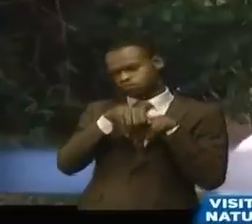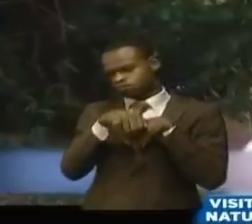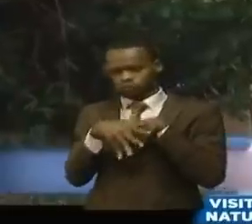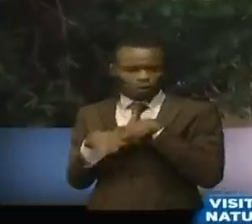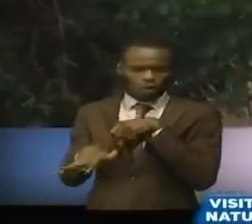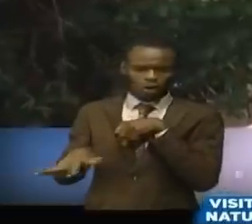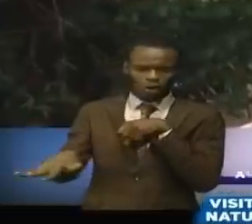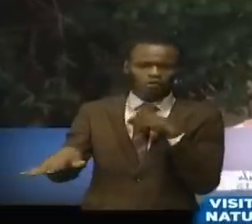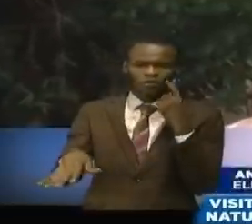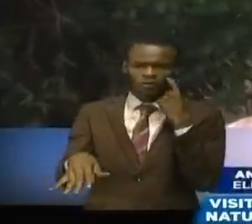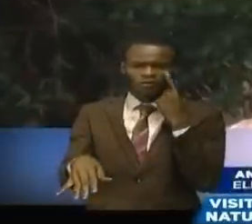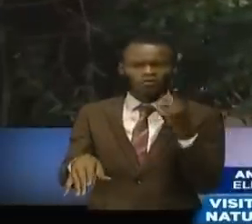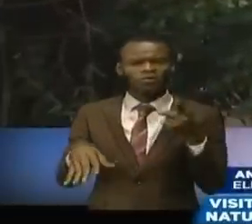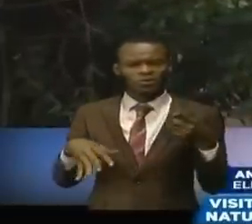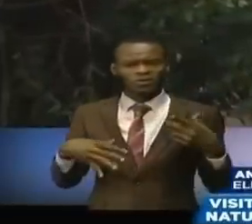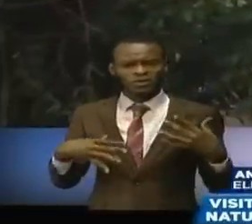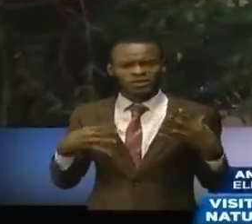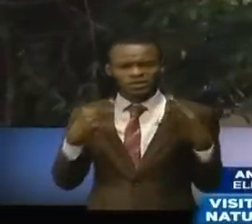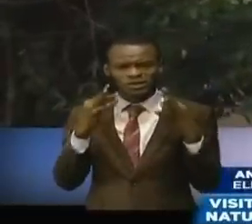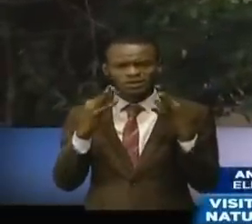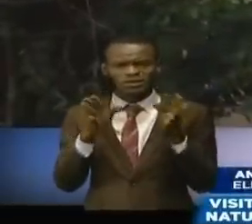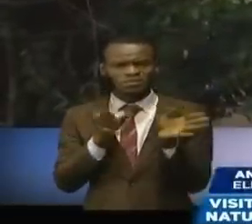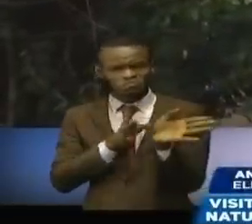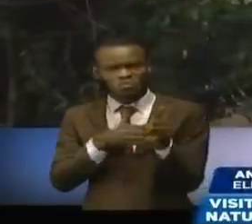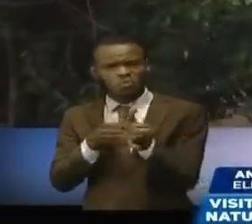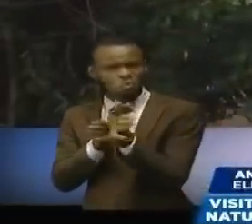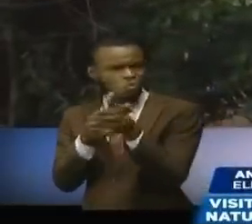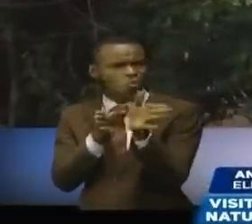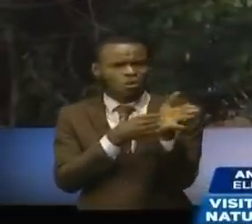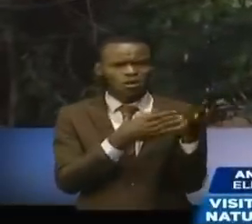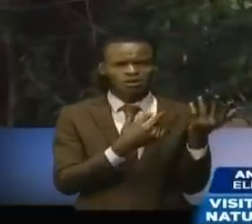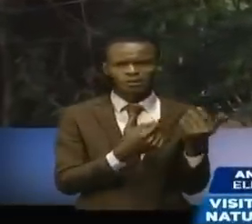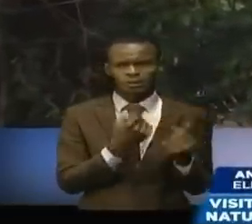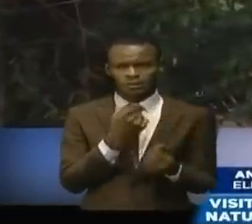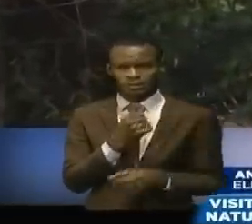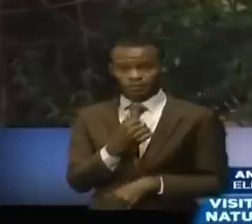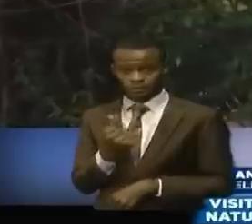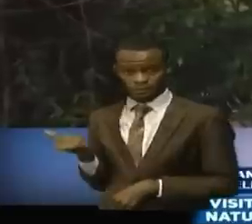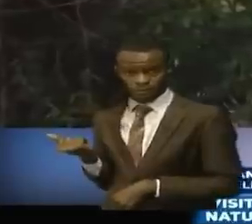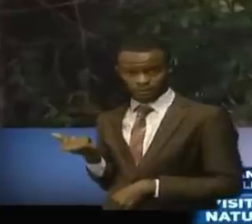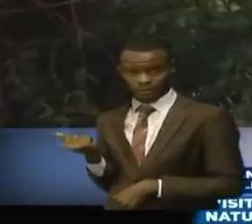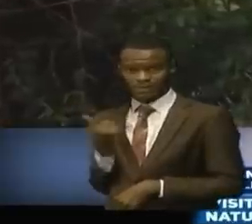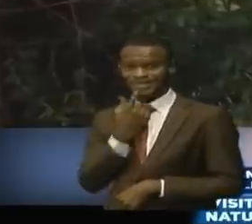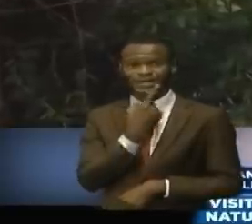appris beaucoup de choses à l'école qui est ici. J'ai visité des ponts, j'ai visité des cavernes,